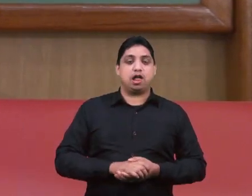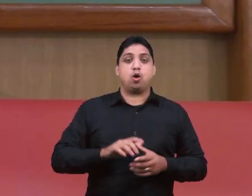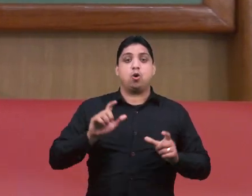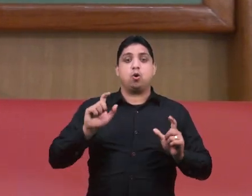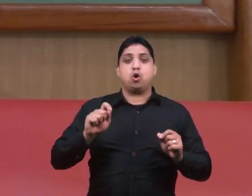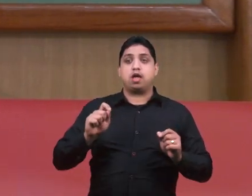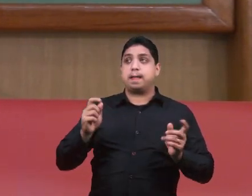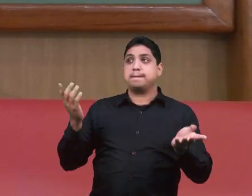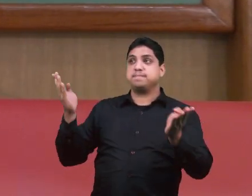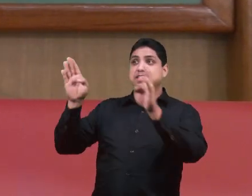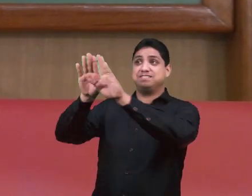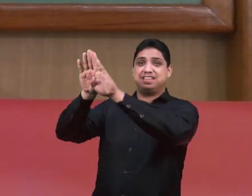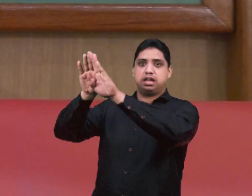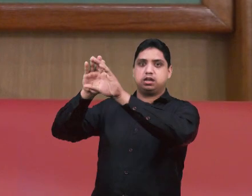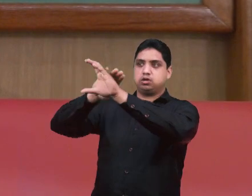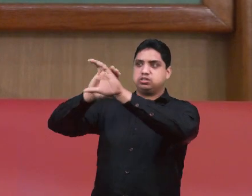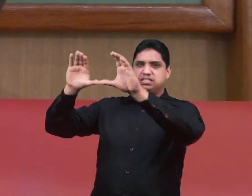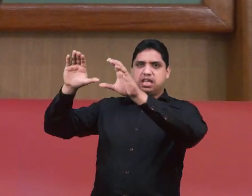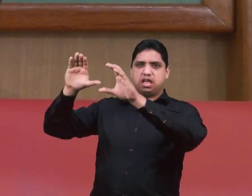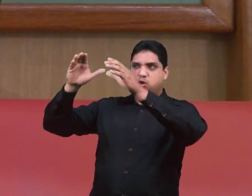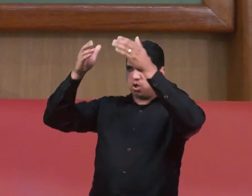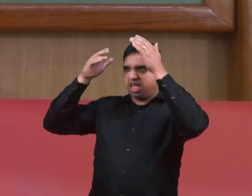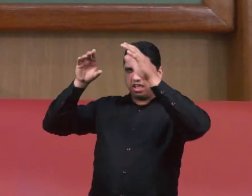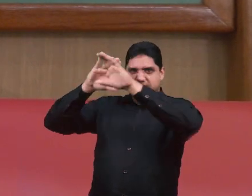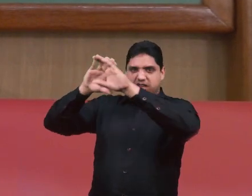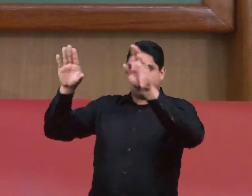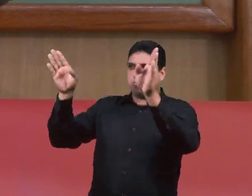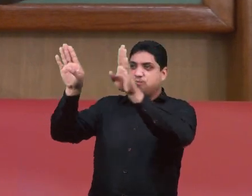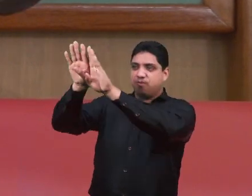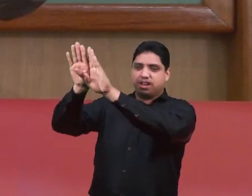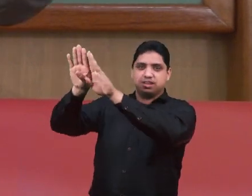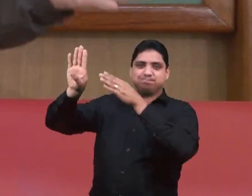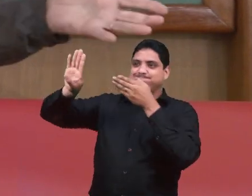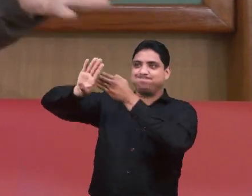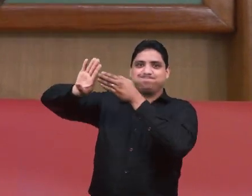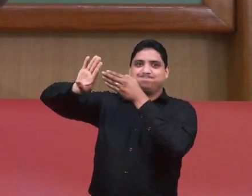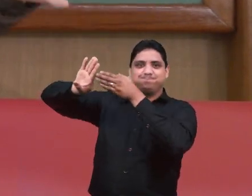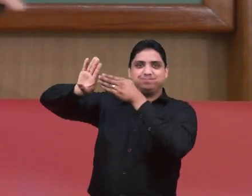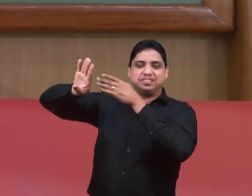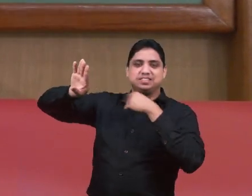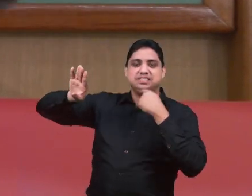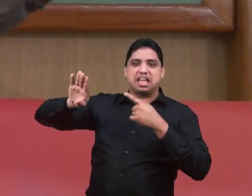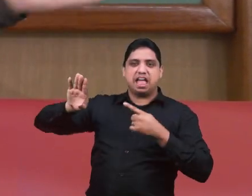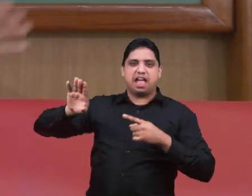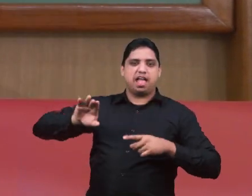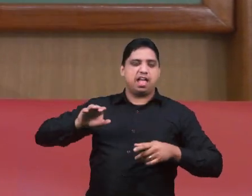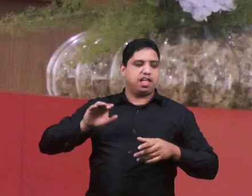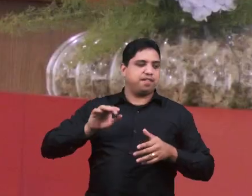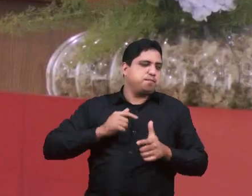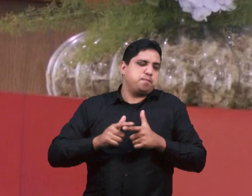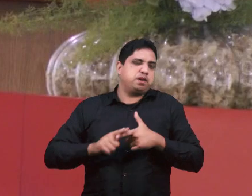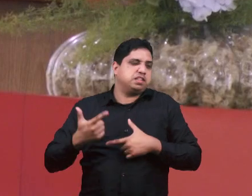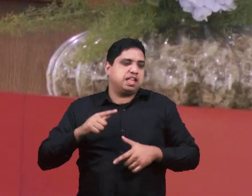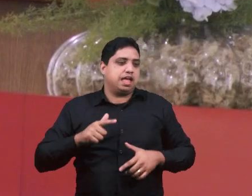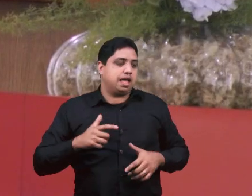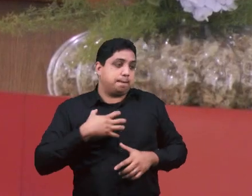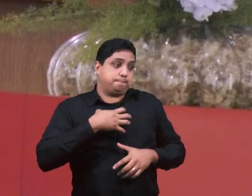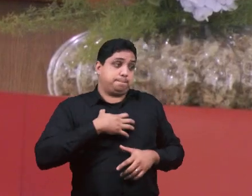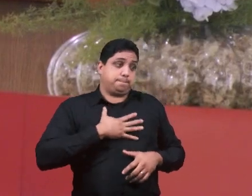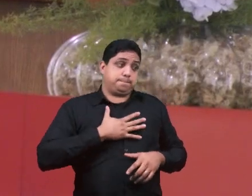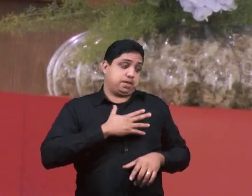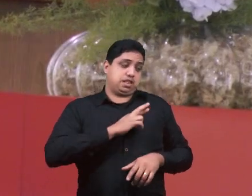ferment le royaume. Donc, ce n'est pas important pour lui si vous allez au ciel ou pas. Ah, vous faites partie de sa religion, ça